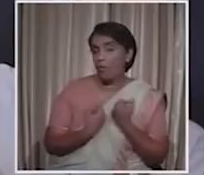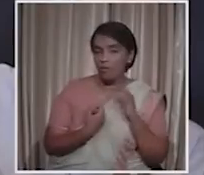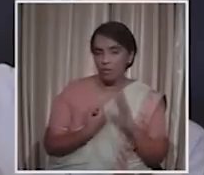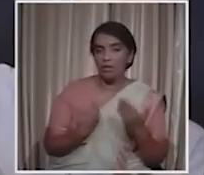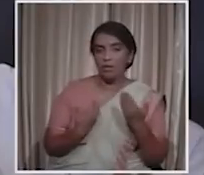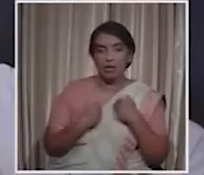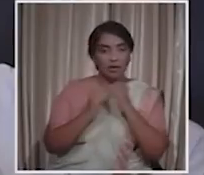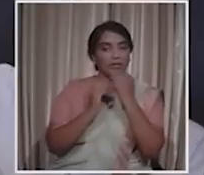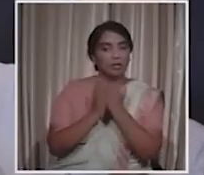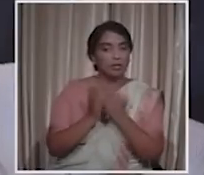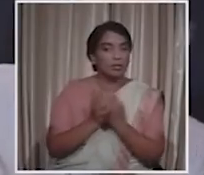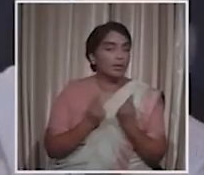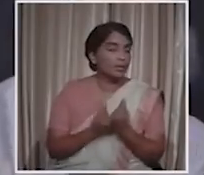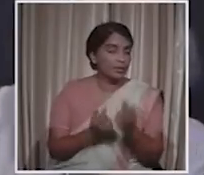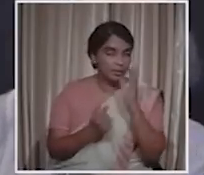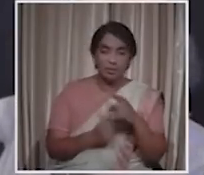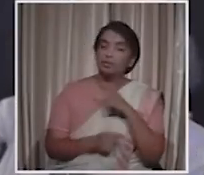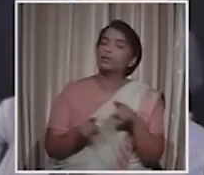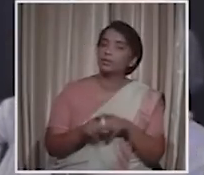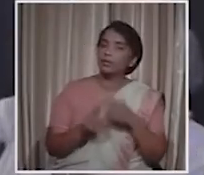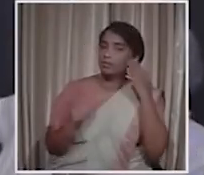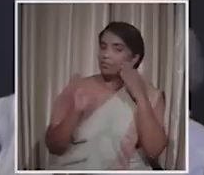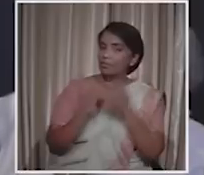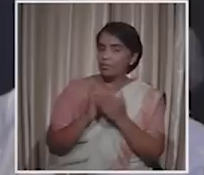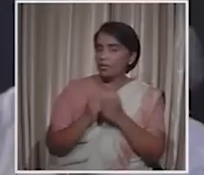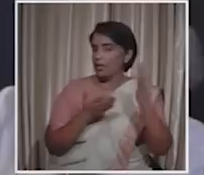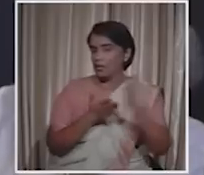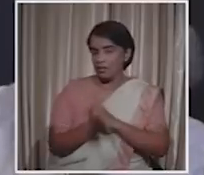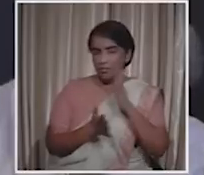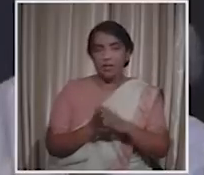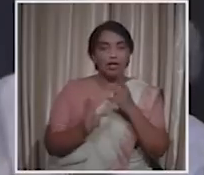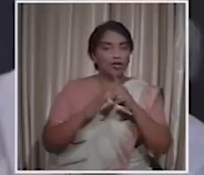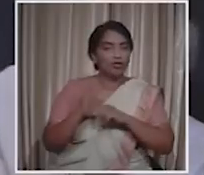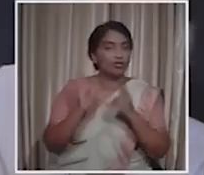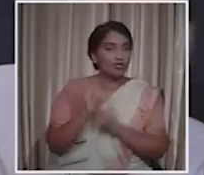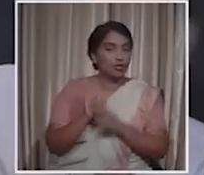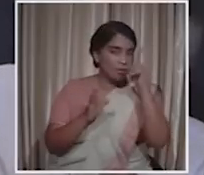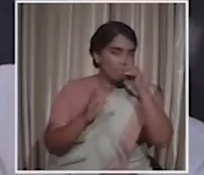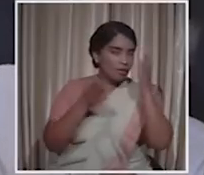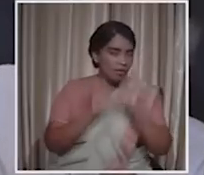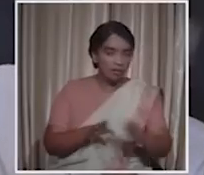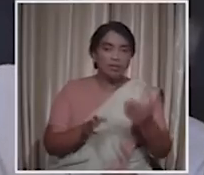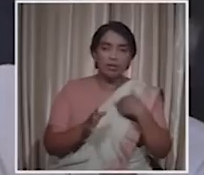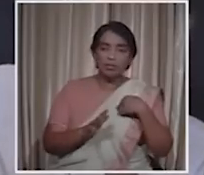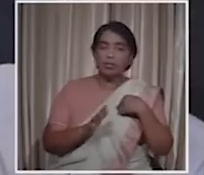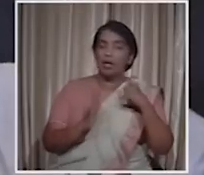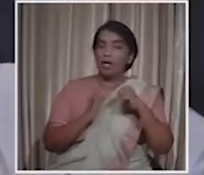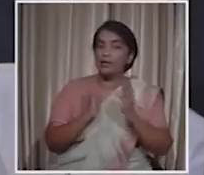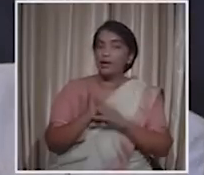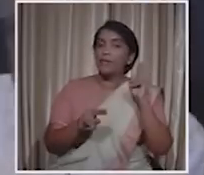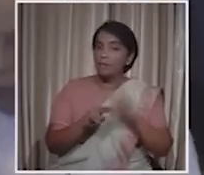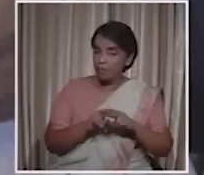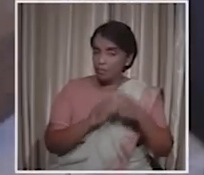අපේ වැඩපිළිවෙල වේගවත් කරලීමට ඒ අවකාශය රුකුලක්. ජූනි මාසයේ අවසාන වෙද්දී අපි ජාත්‍යන්තර මූල්‍ය